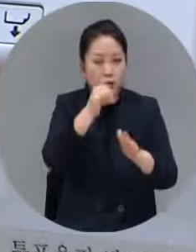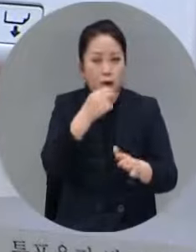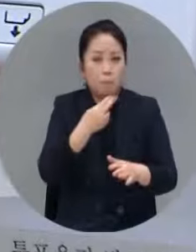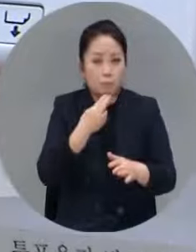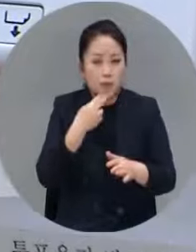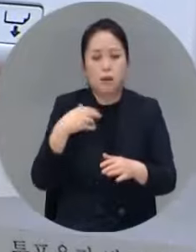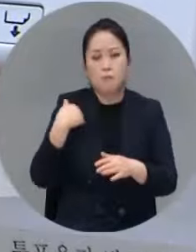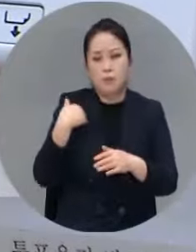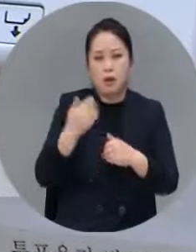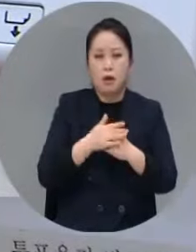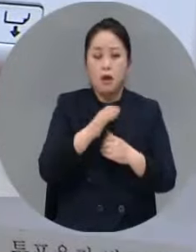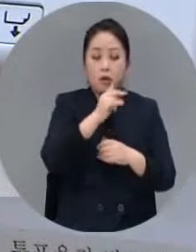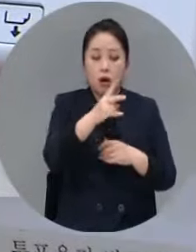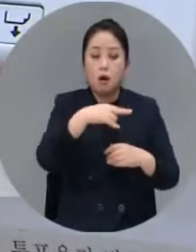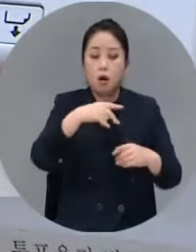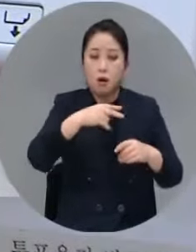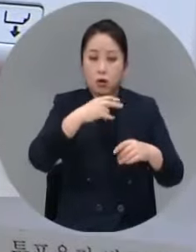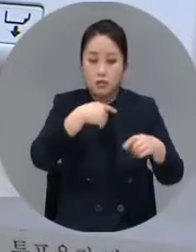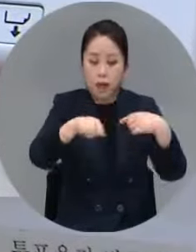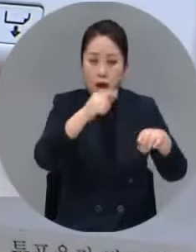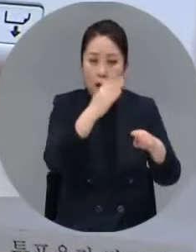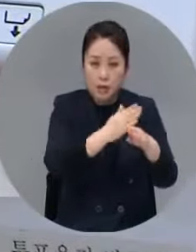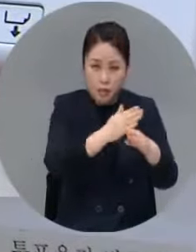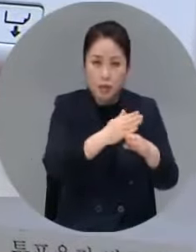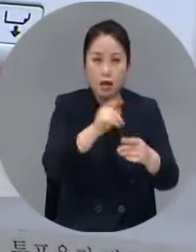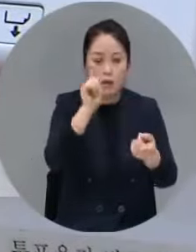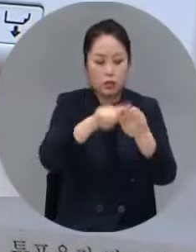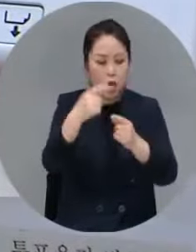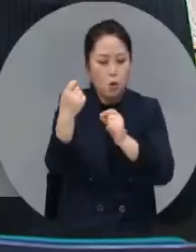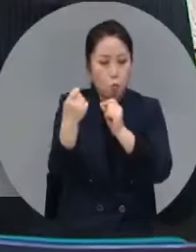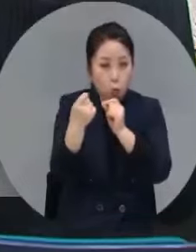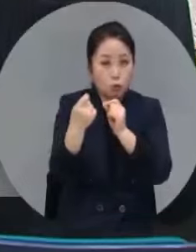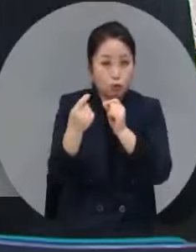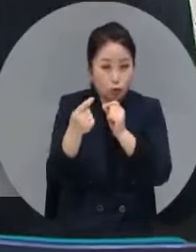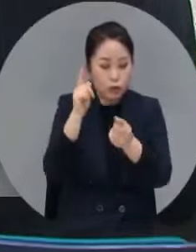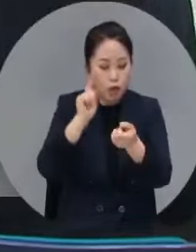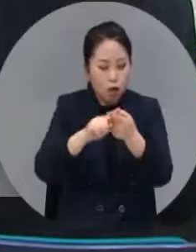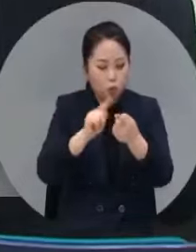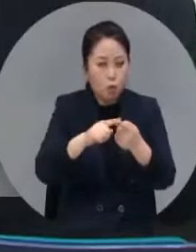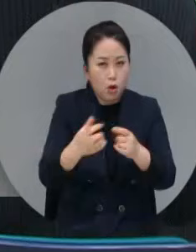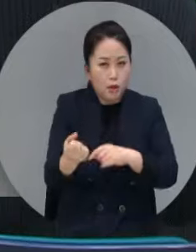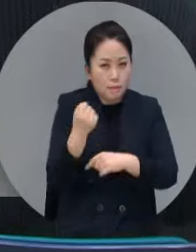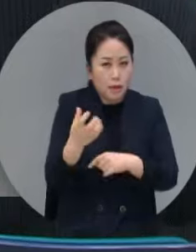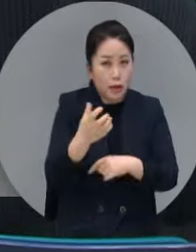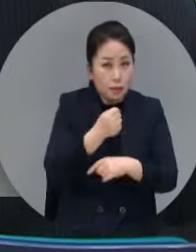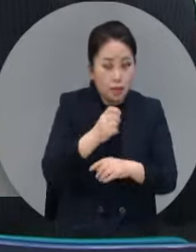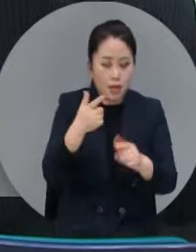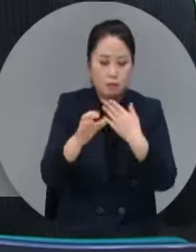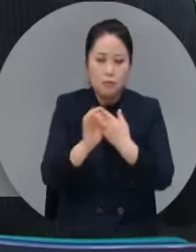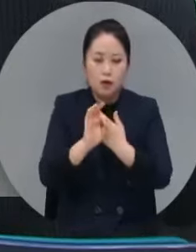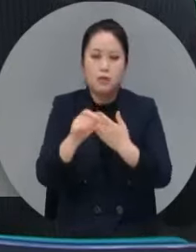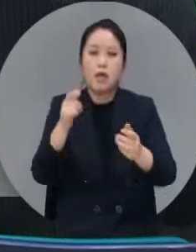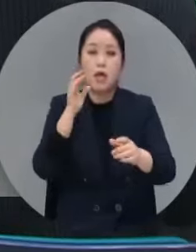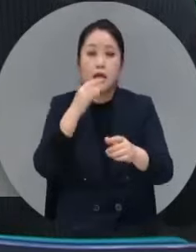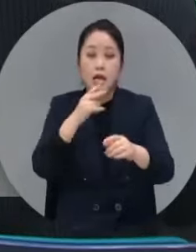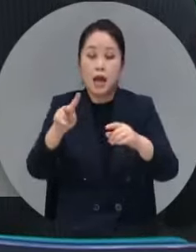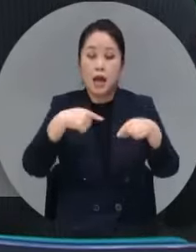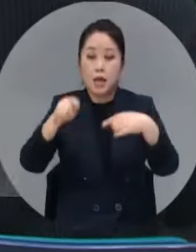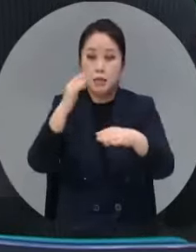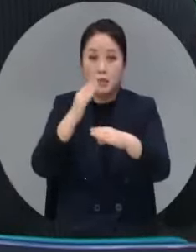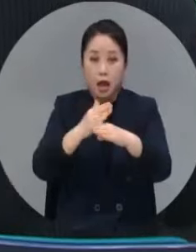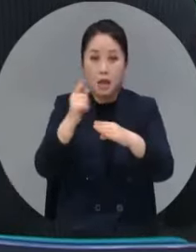지지세를 유지하며 지역주의의 구력을 그대로 작동하 야당이 부산에 기울어졌던 운동장을 바로